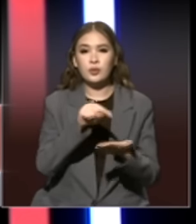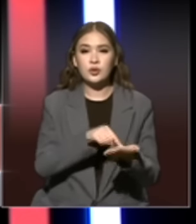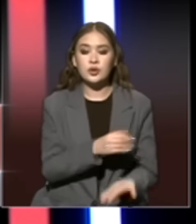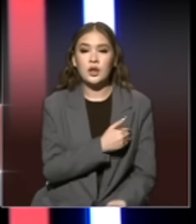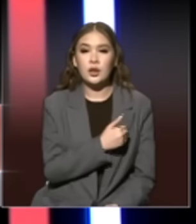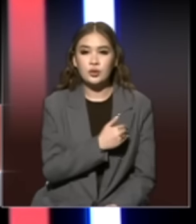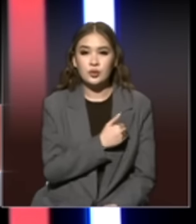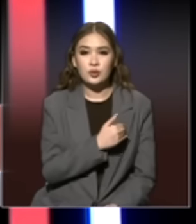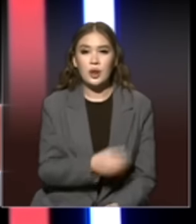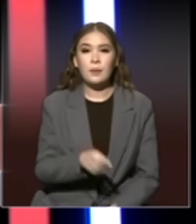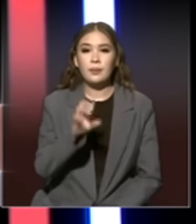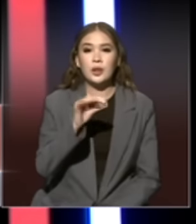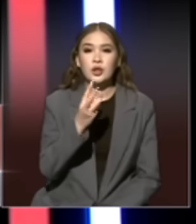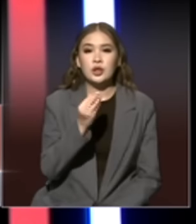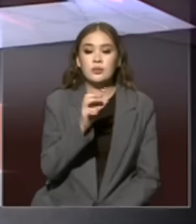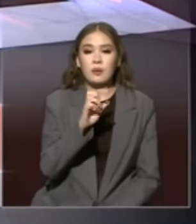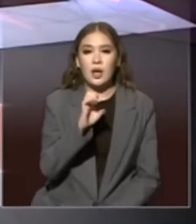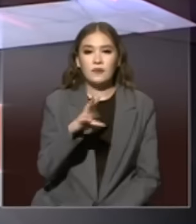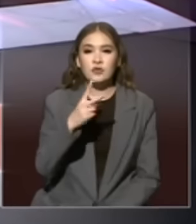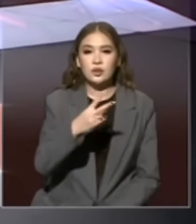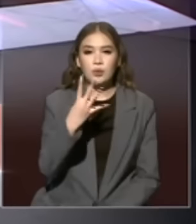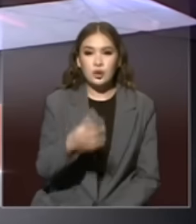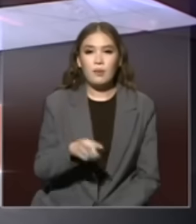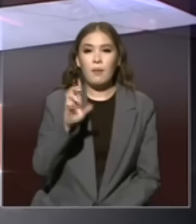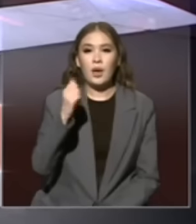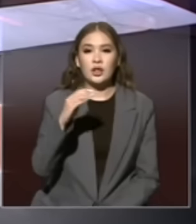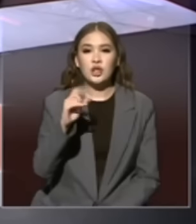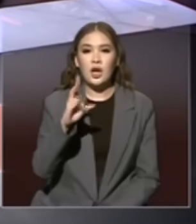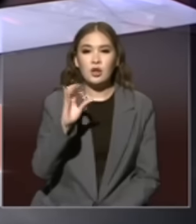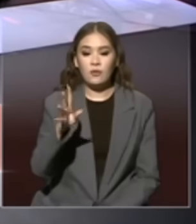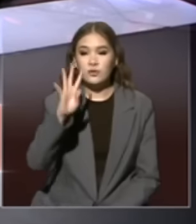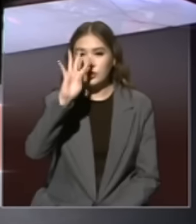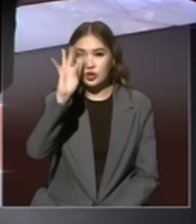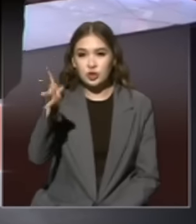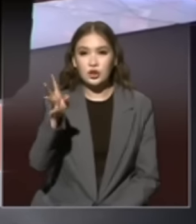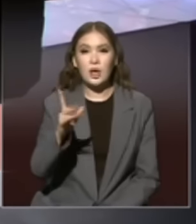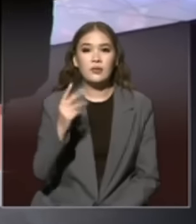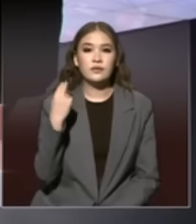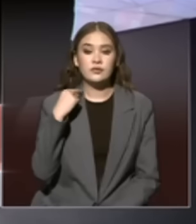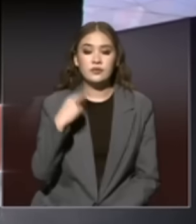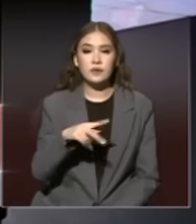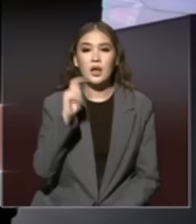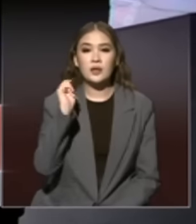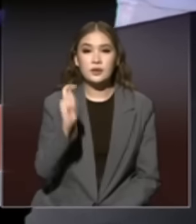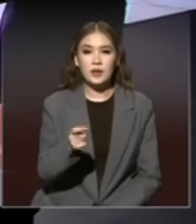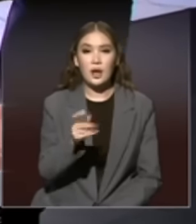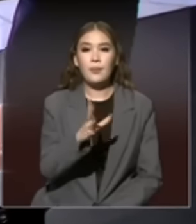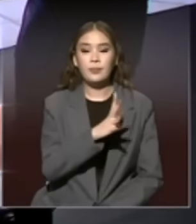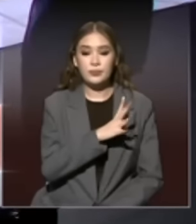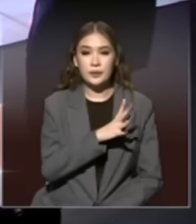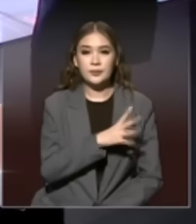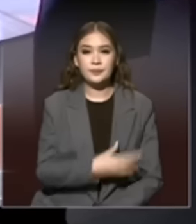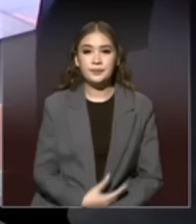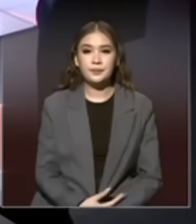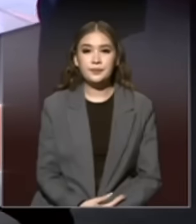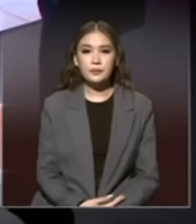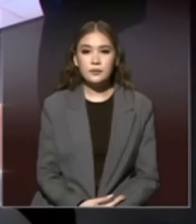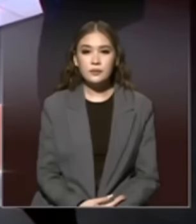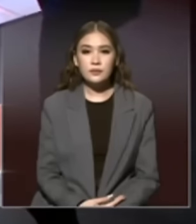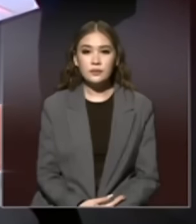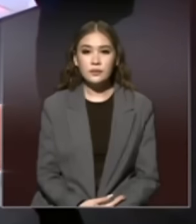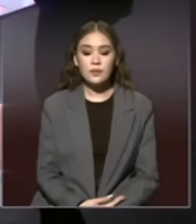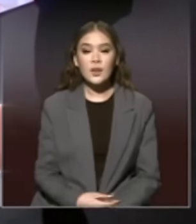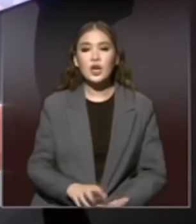Бірінші, Бишімбаевқа 24, Байжановқа 4 жыл жаза тағайындалды. Мен